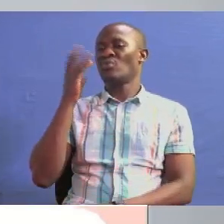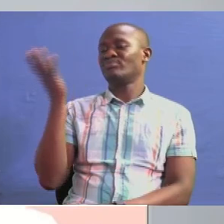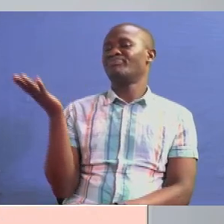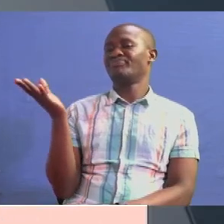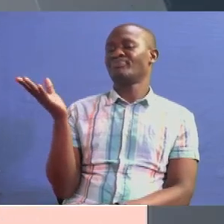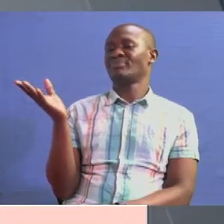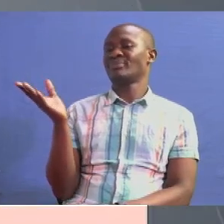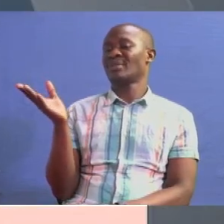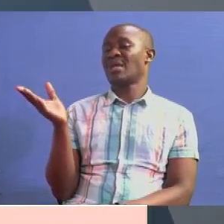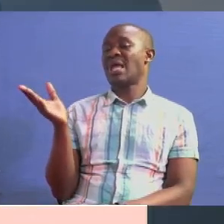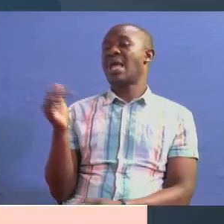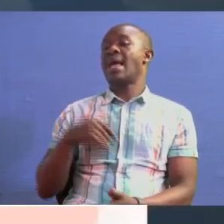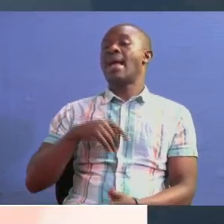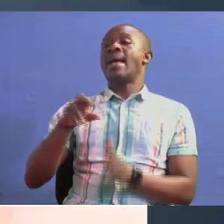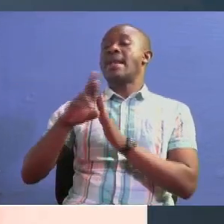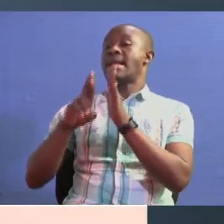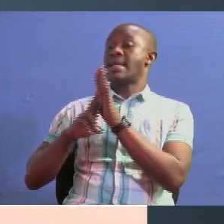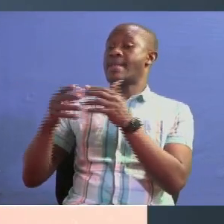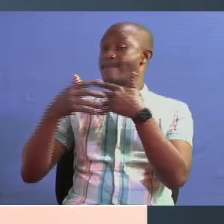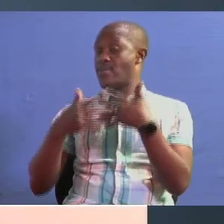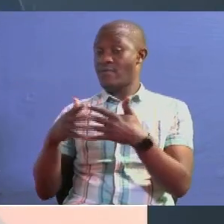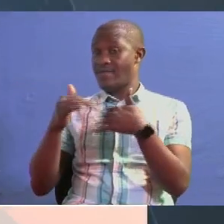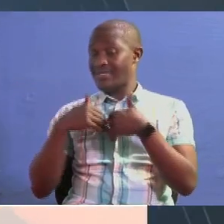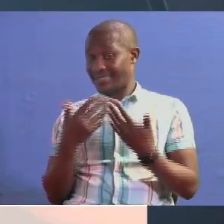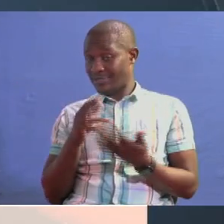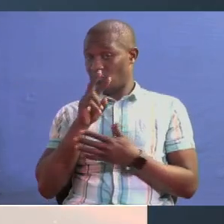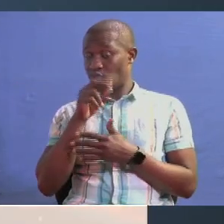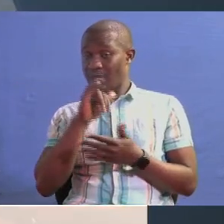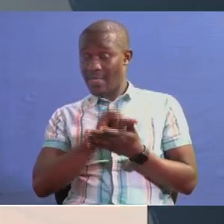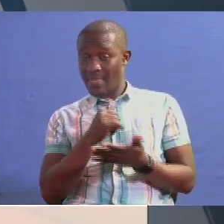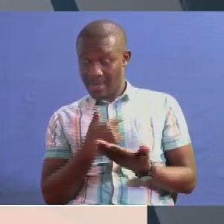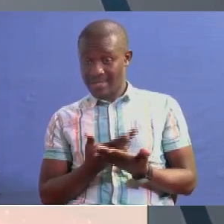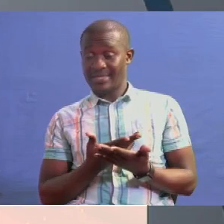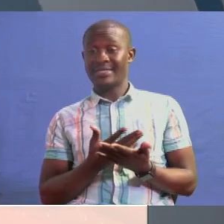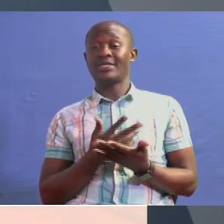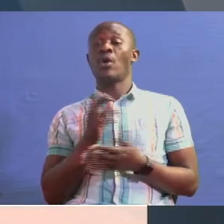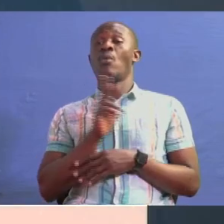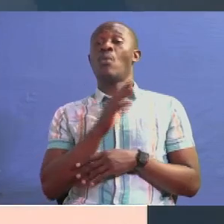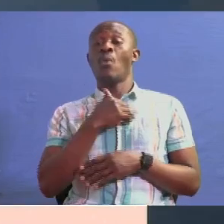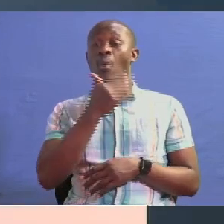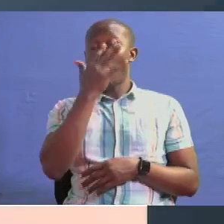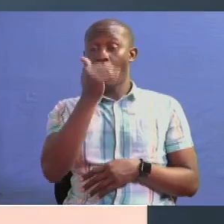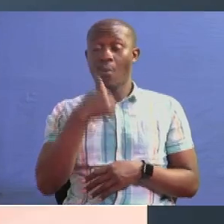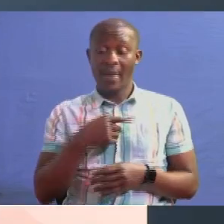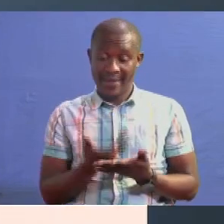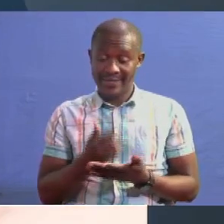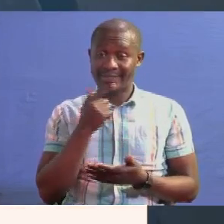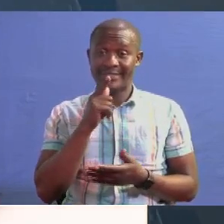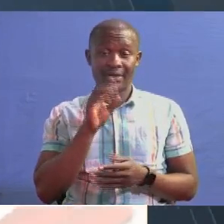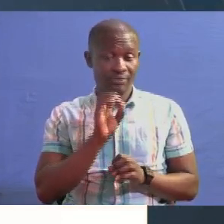Anaongeza kuwa sheria ya Marekani haihitaji Wizara ya Mambo ya Nje kumwambia kijana huyo, raia wa Rwanda, kwa nini ilimnyima